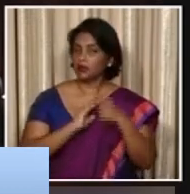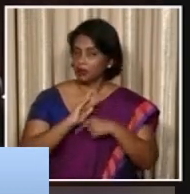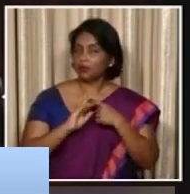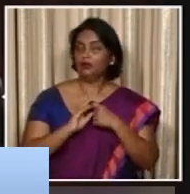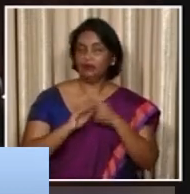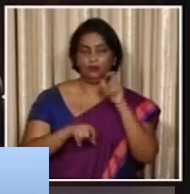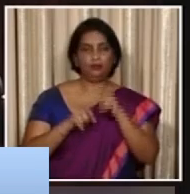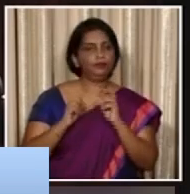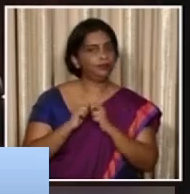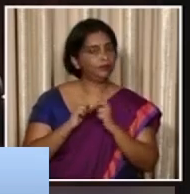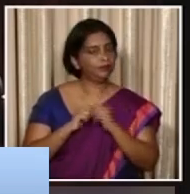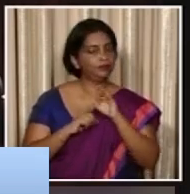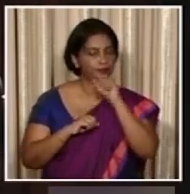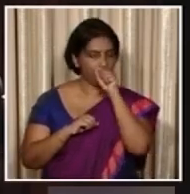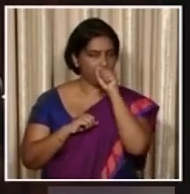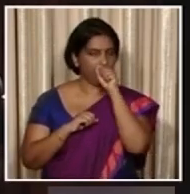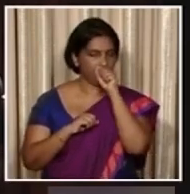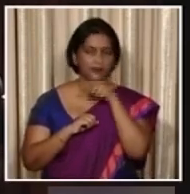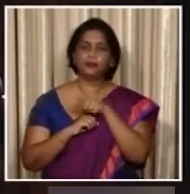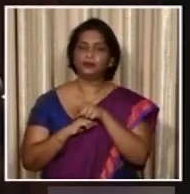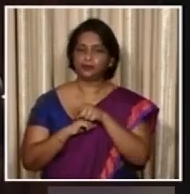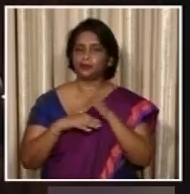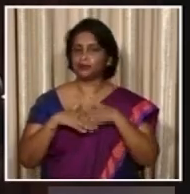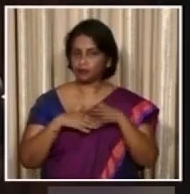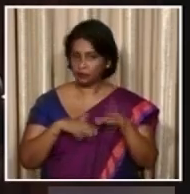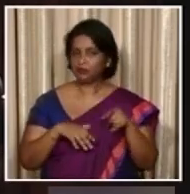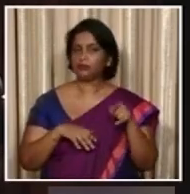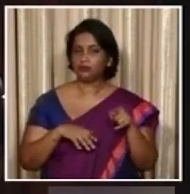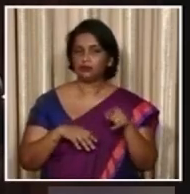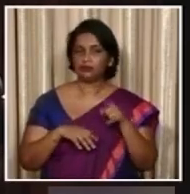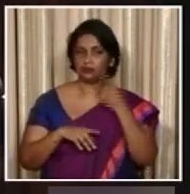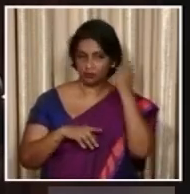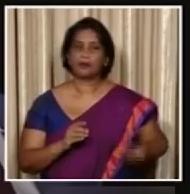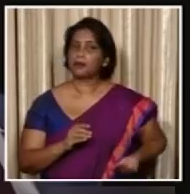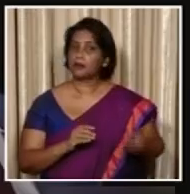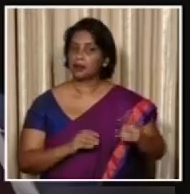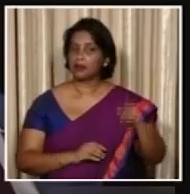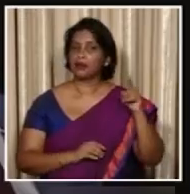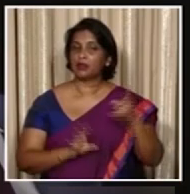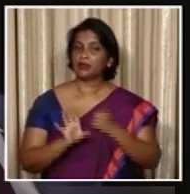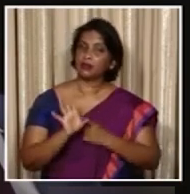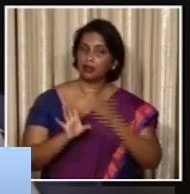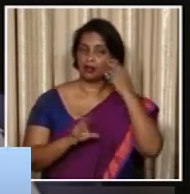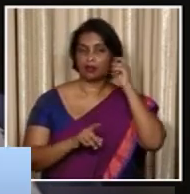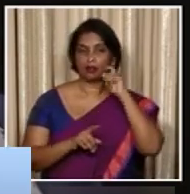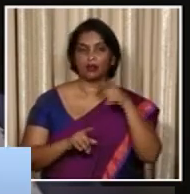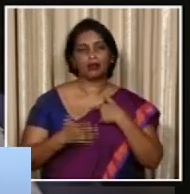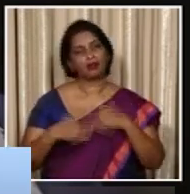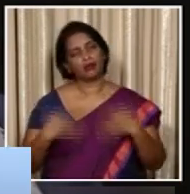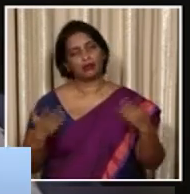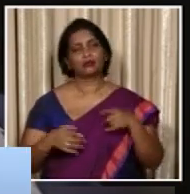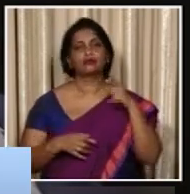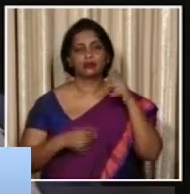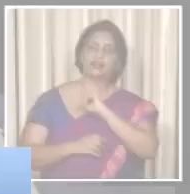കിയാണ് മുനഹരി പ്രശ്നയ ഗട്ടുണക്ക് വളരെ മുഹുണ ദെന്ന സിധുവെലാ തീനോദ് കിയനക്ക് ഒബതുമാ ഹോ ലബല്ല തീനോദ് തരുണ തരുണിയന്റെ അപേ ആയിട്ട് മൊനവ ഉണത് കമക് നേ